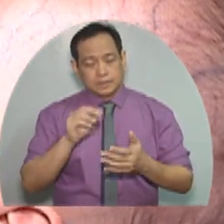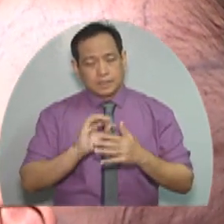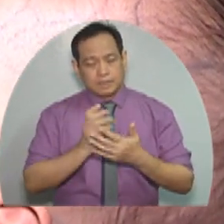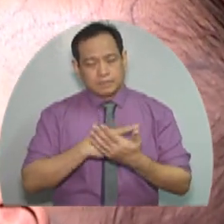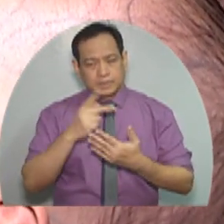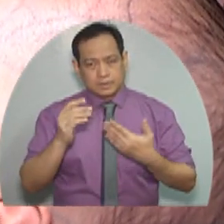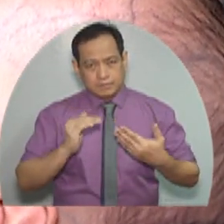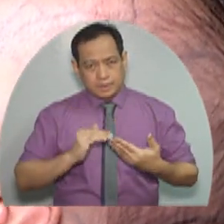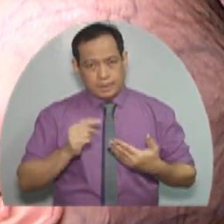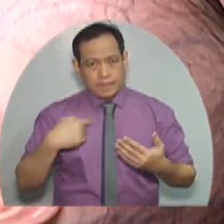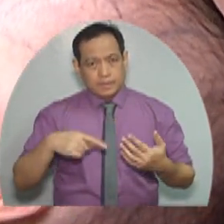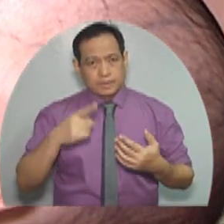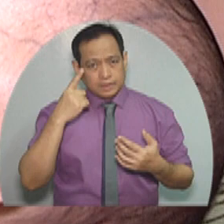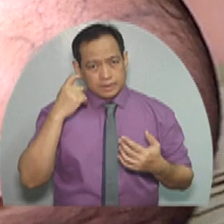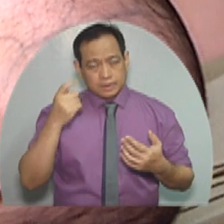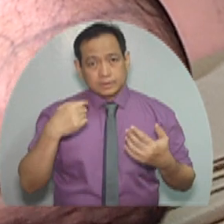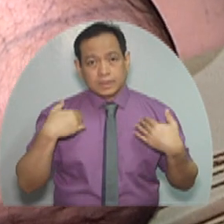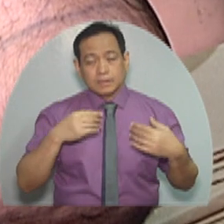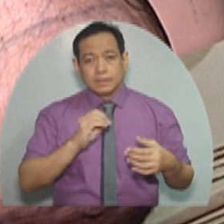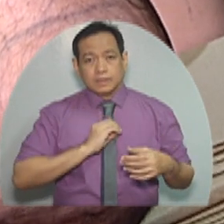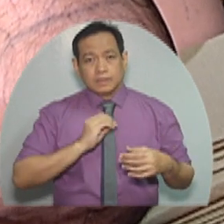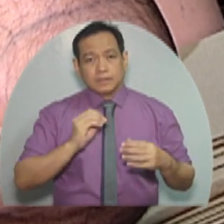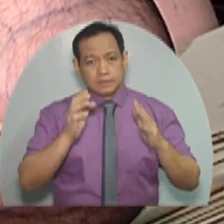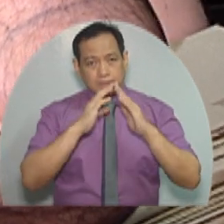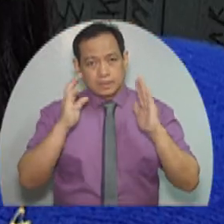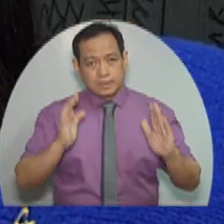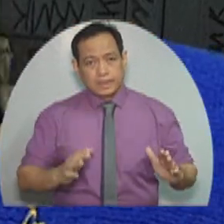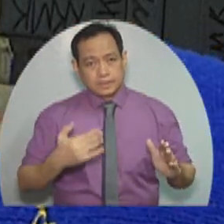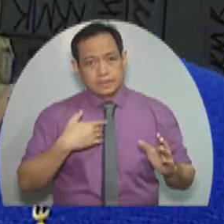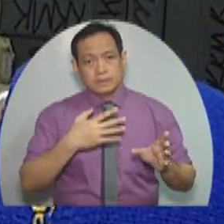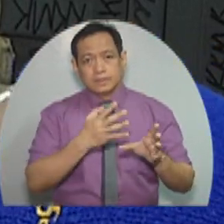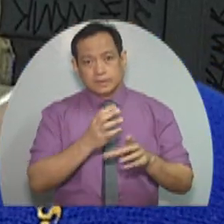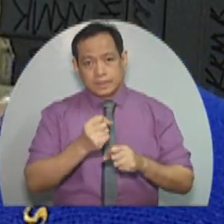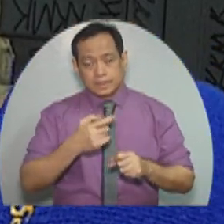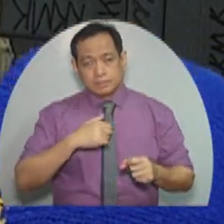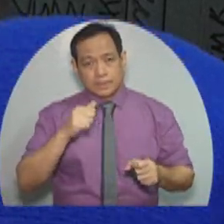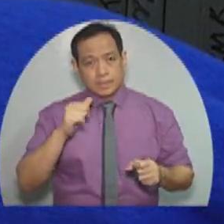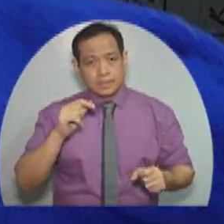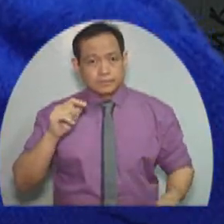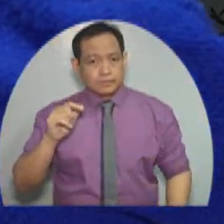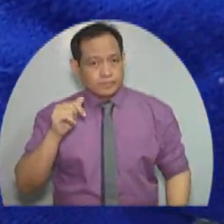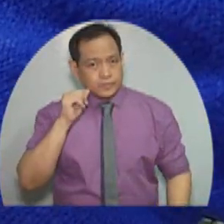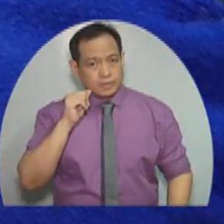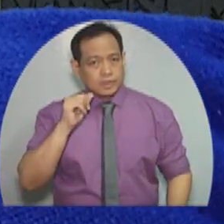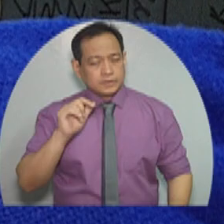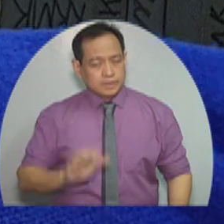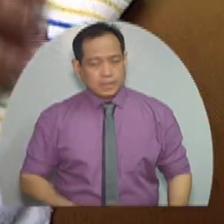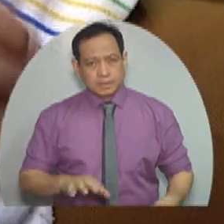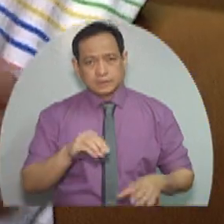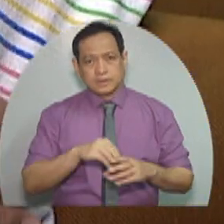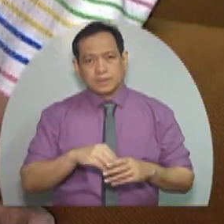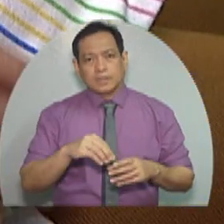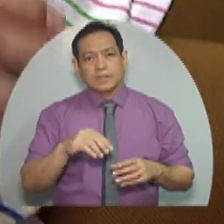Pangarap ko po magkaroon kami ng sariling bahay po at makuha ko po yung anak ko po na sa summer po na makumpleto na